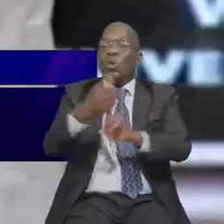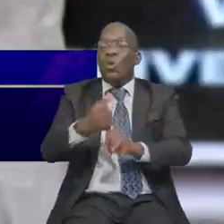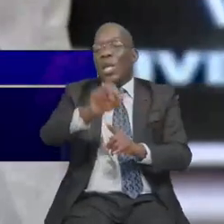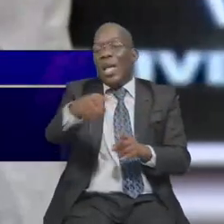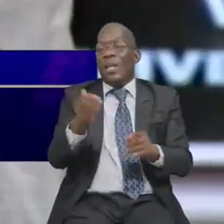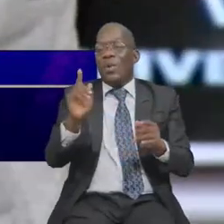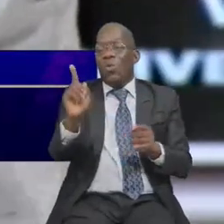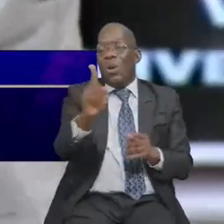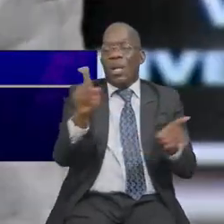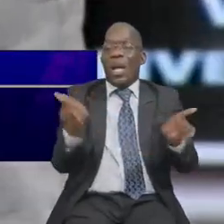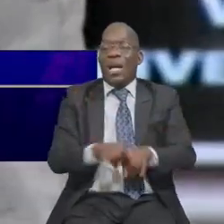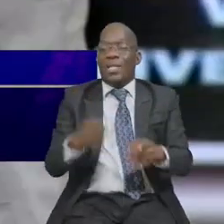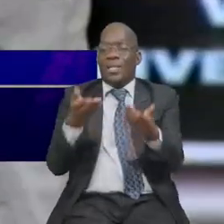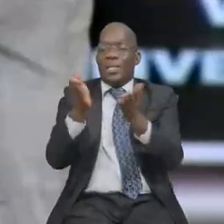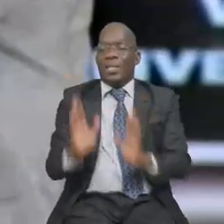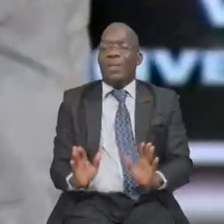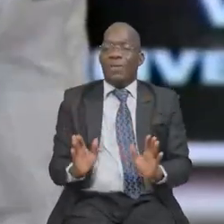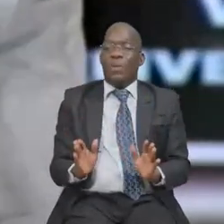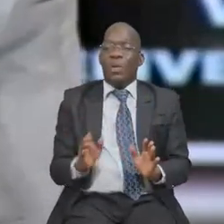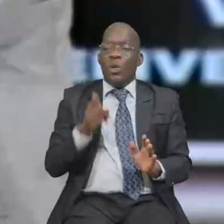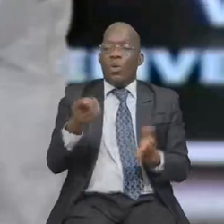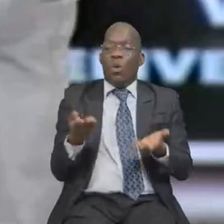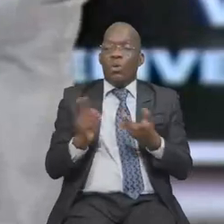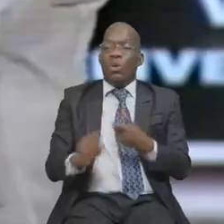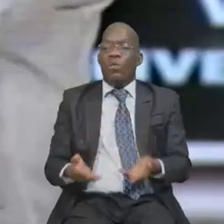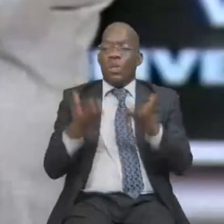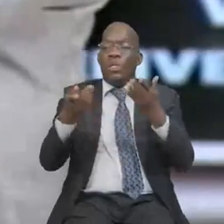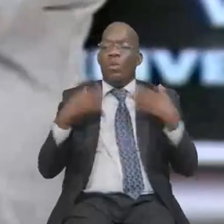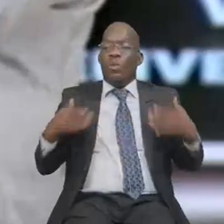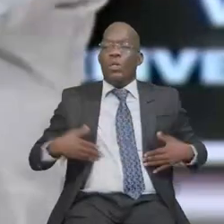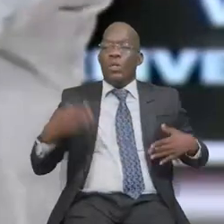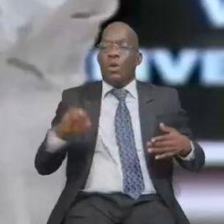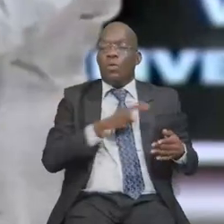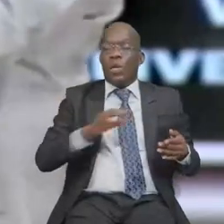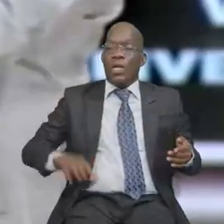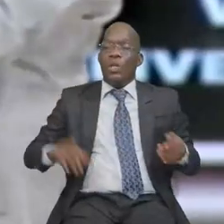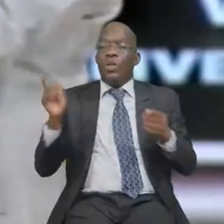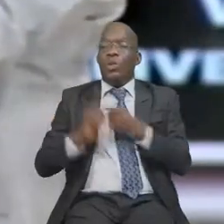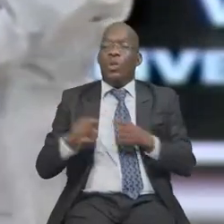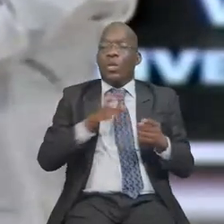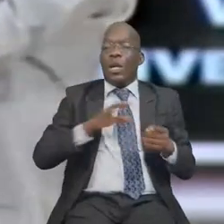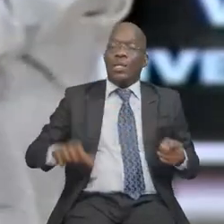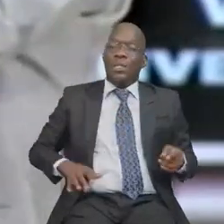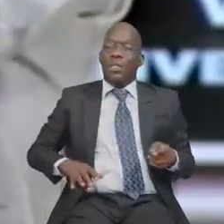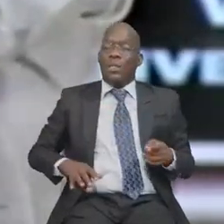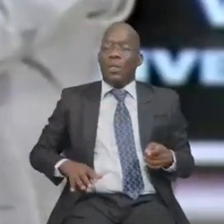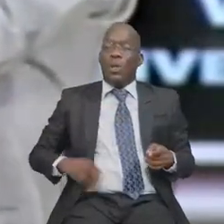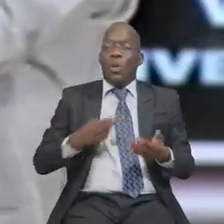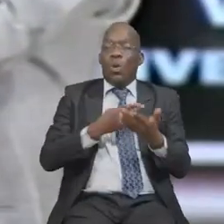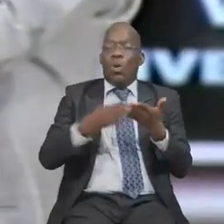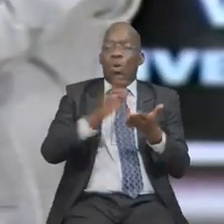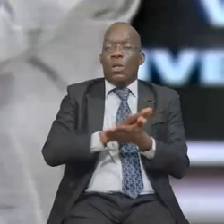Et tu veux présenter le corps de Christ et l'épouse présentée à Christ. Saint,